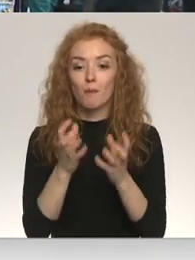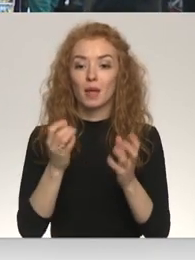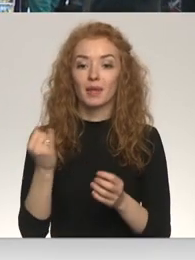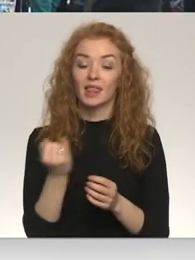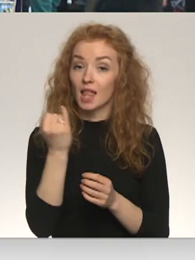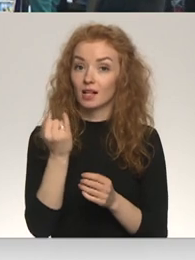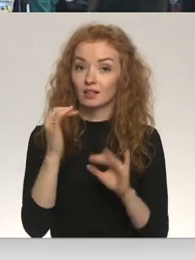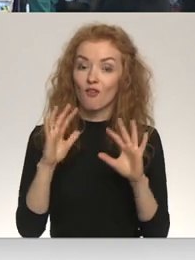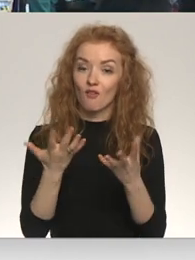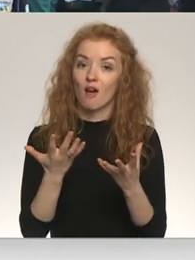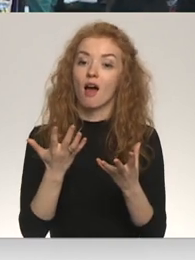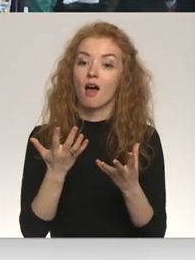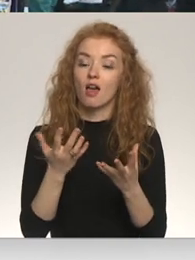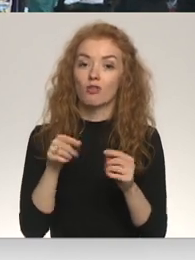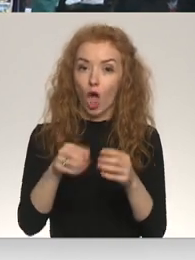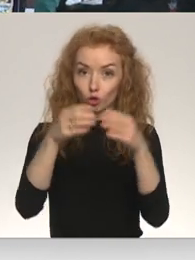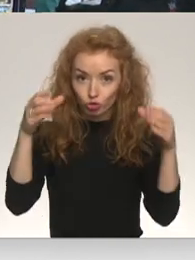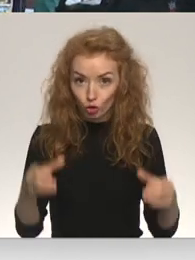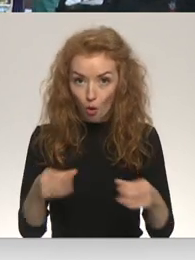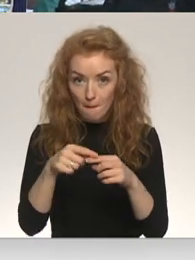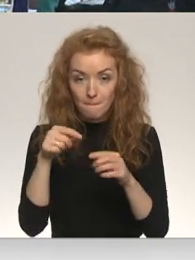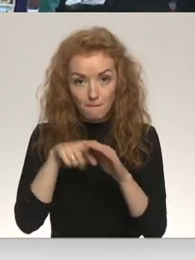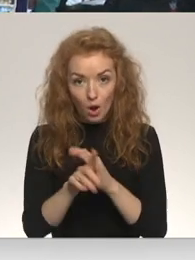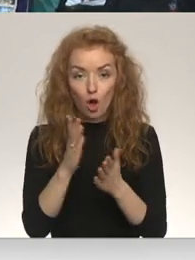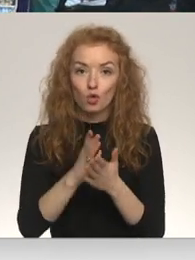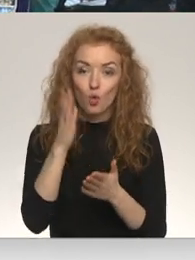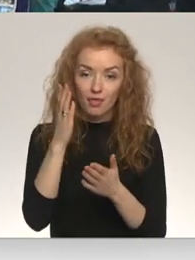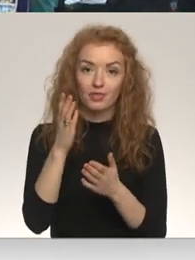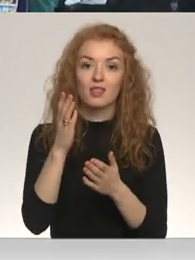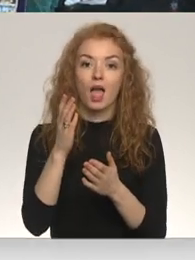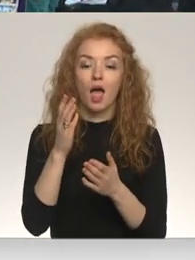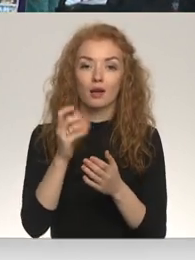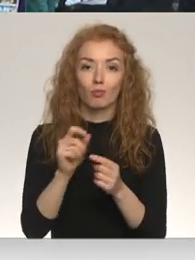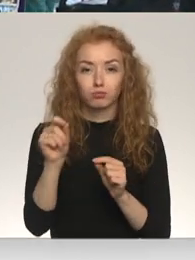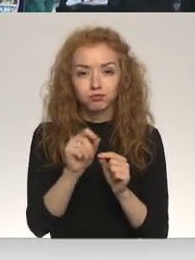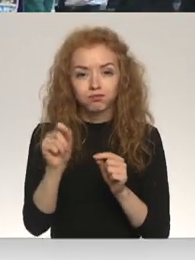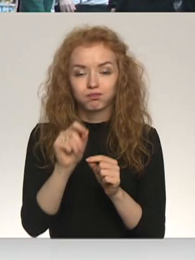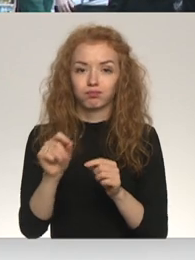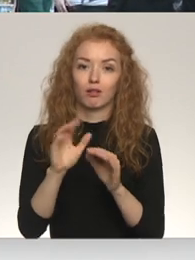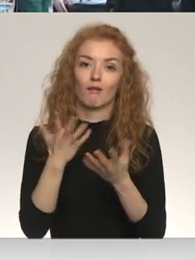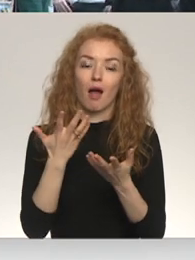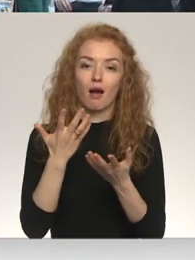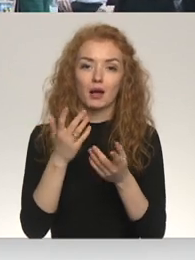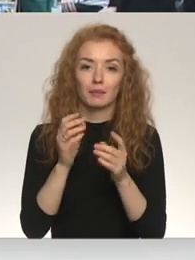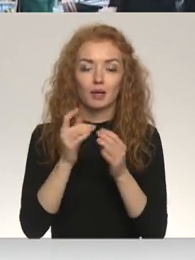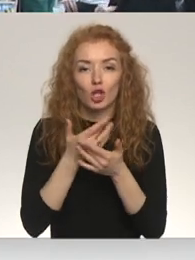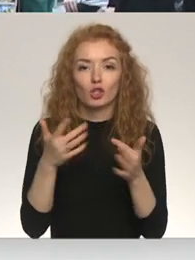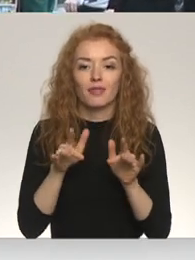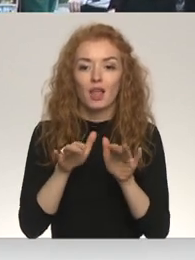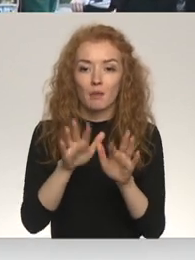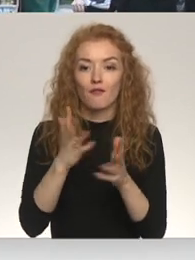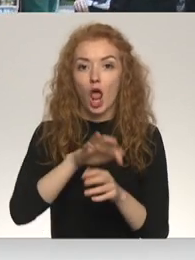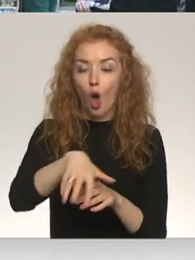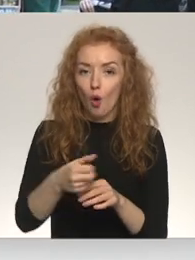vai stropā iekšā notiek perošana, vai notiek spietošana, vai notiek